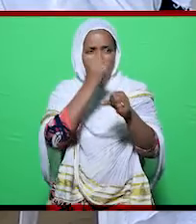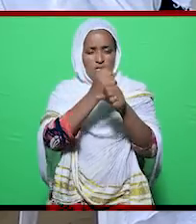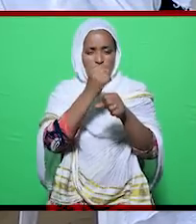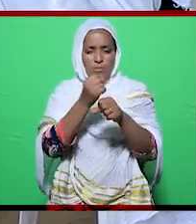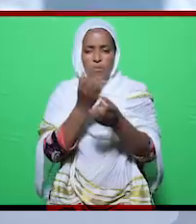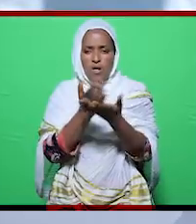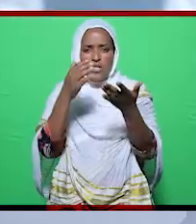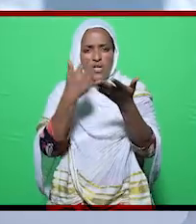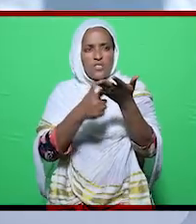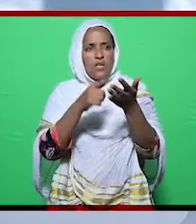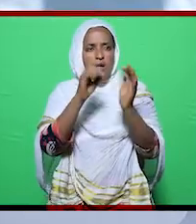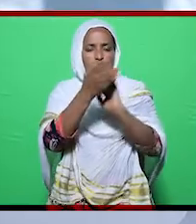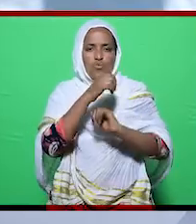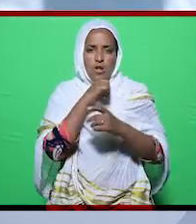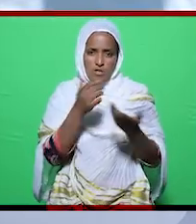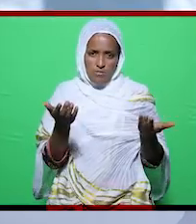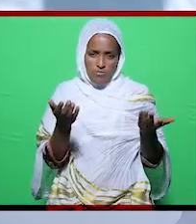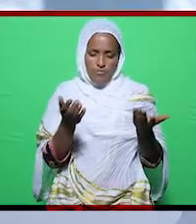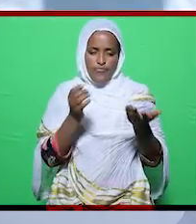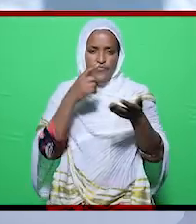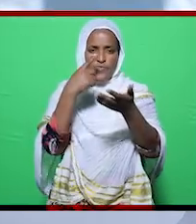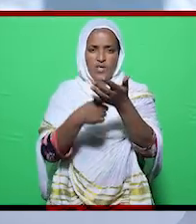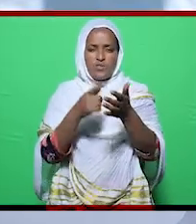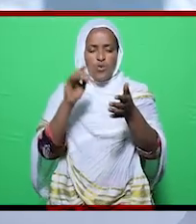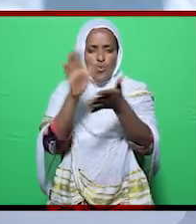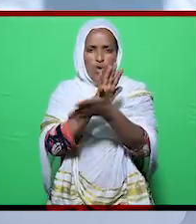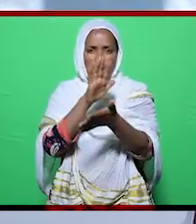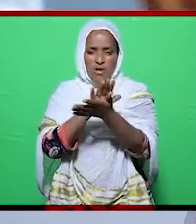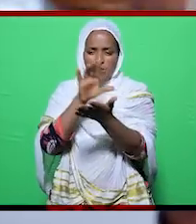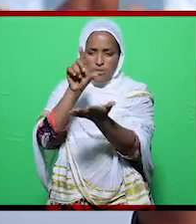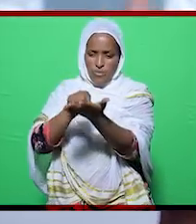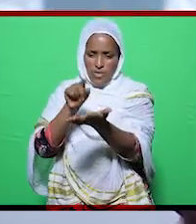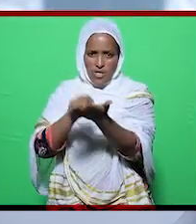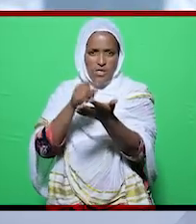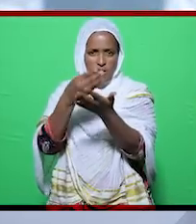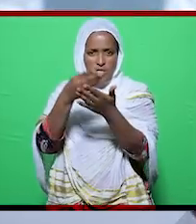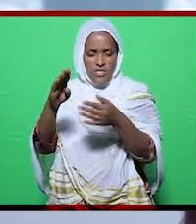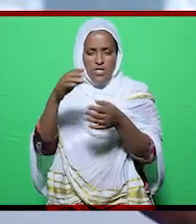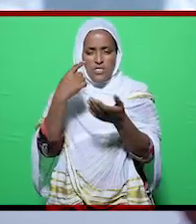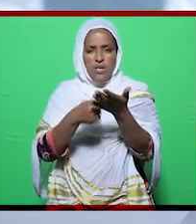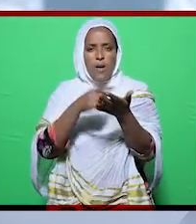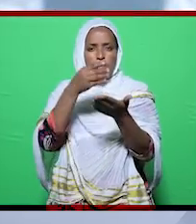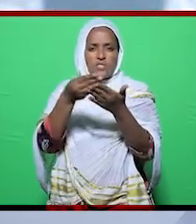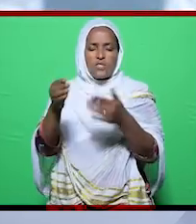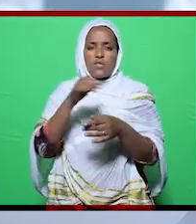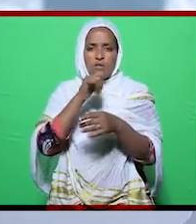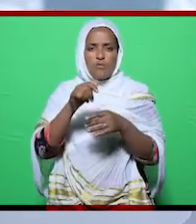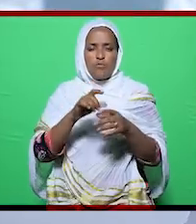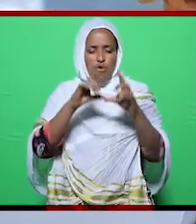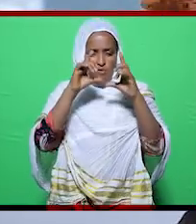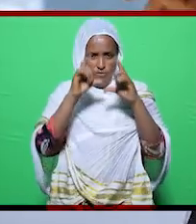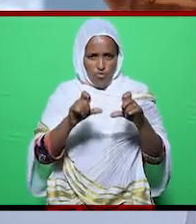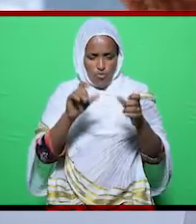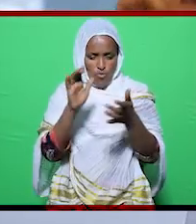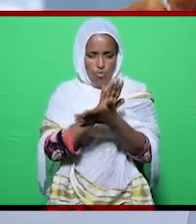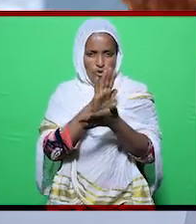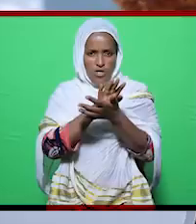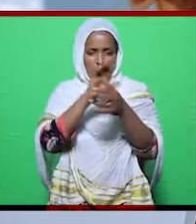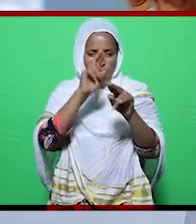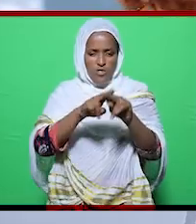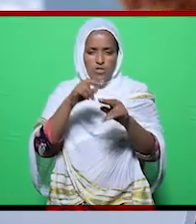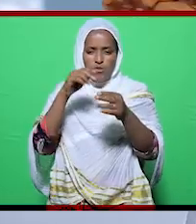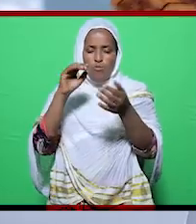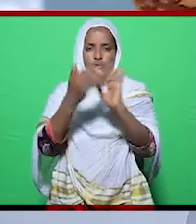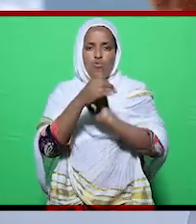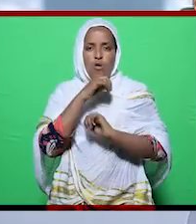ግን ቢቀደድ እዛ ቤተ ክርስቲያን ምናልባት ቅር የሚለው ሰው ብዙ ነው፣ የሚቆጣው ሰው ብዙ ነው። ለምን የተሰራበት ማቴሪያል